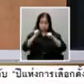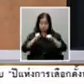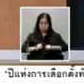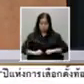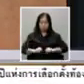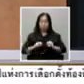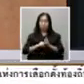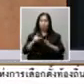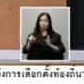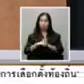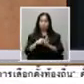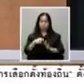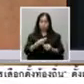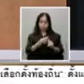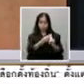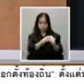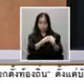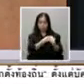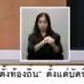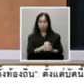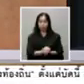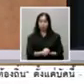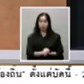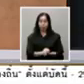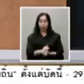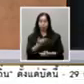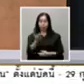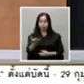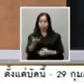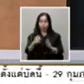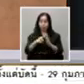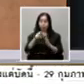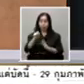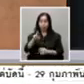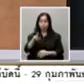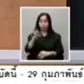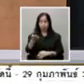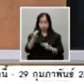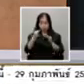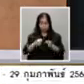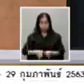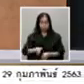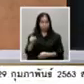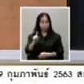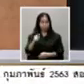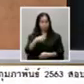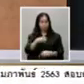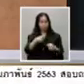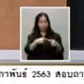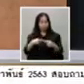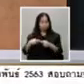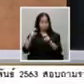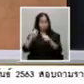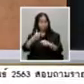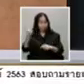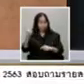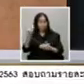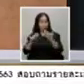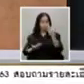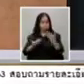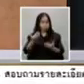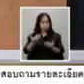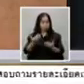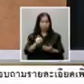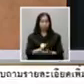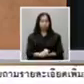และผมก็รับผิดชอบด้วยเชิญท่านเสรีตัดสินใจครับว่าท่านจะอภิปรายเรื่องอื่นตอบไหมครับถ้าท่านจะอภิป